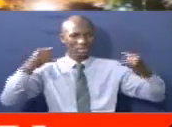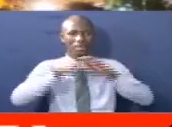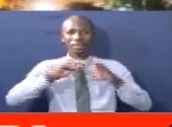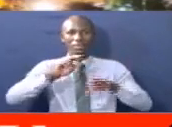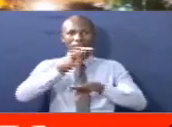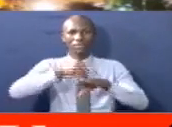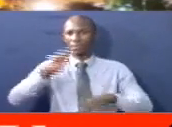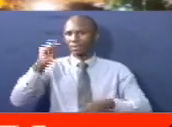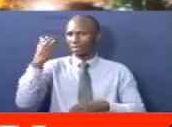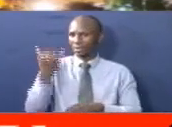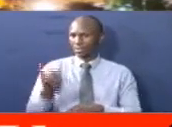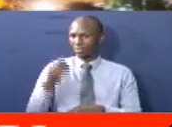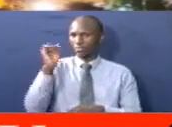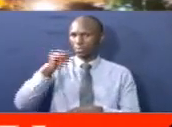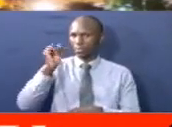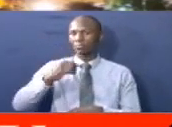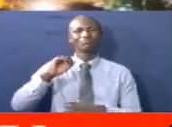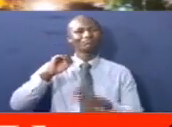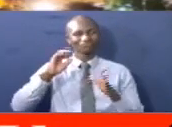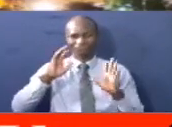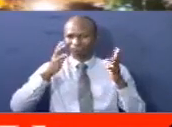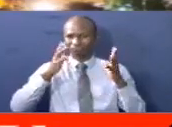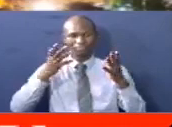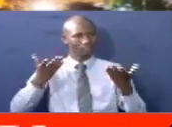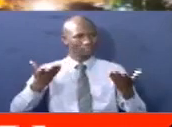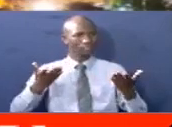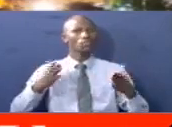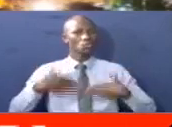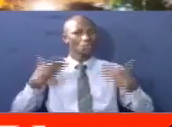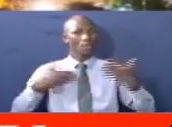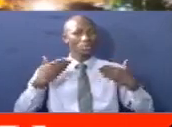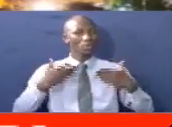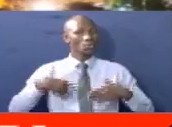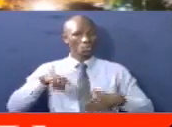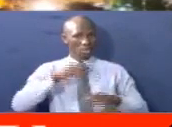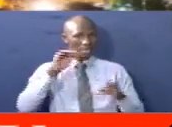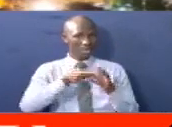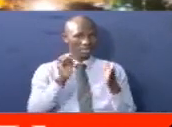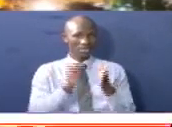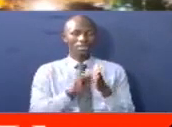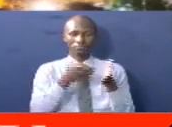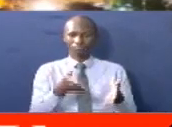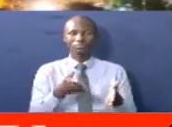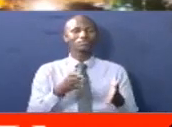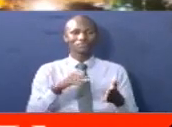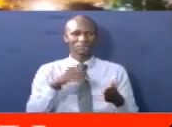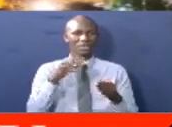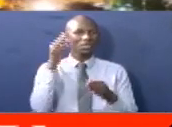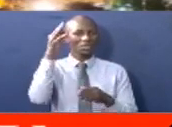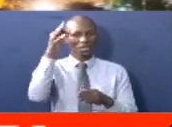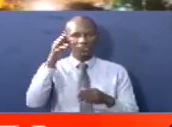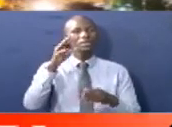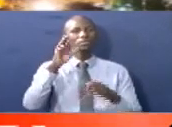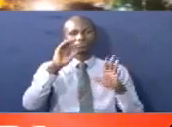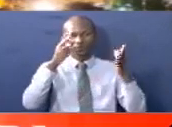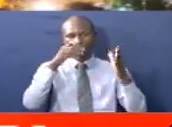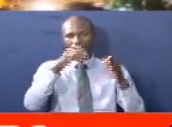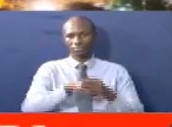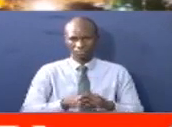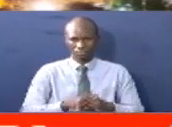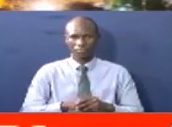Kenya kaviki ya kuidhiwa sita ni wa tangu mbao ndene wa sikuku ila ikedhiwa iyuka ivindani